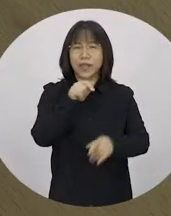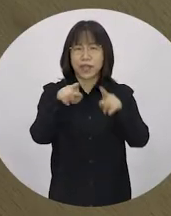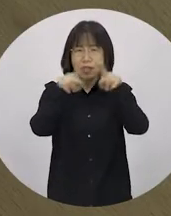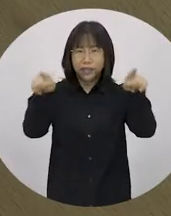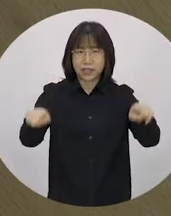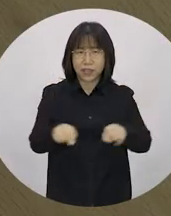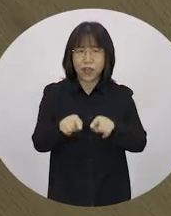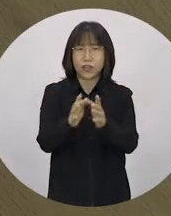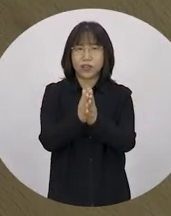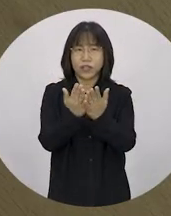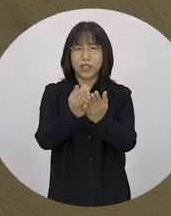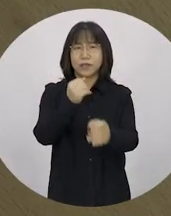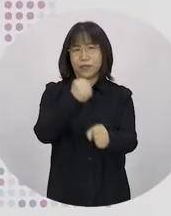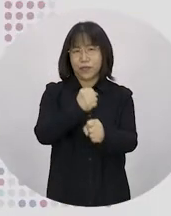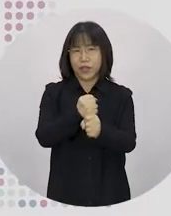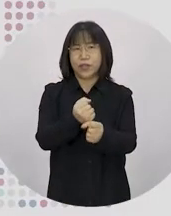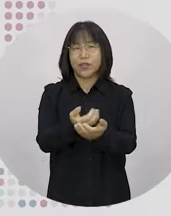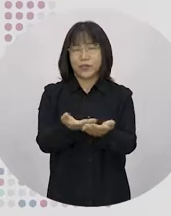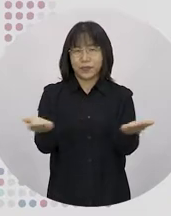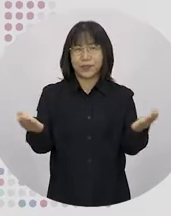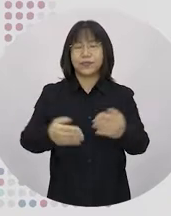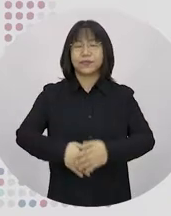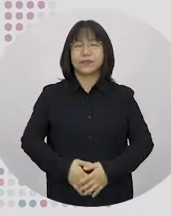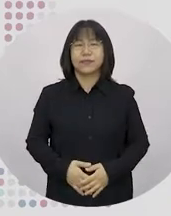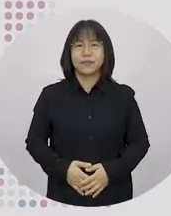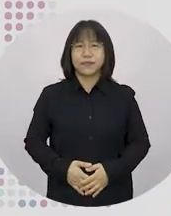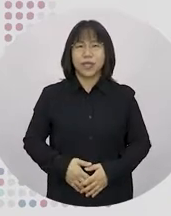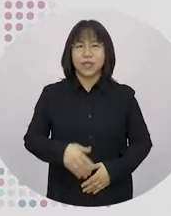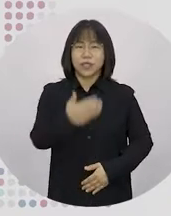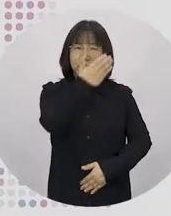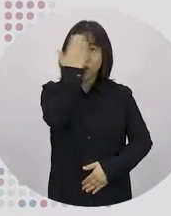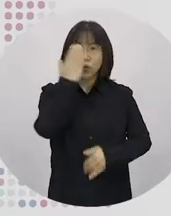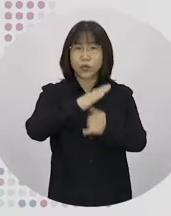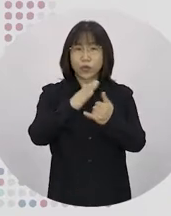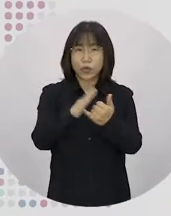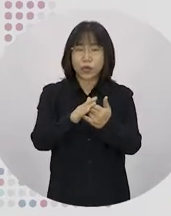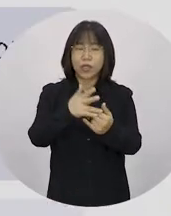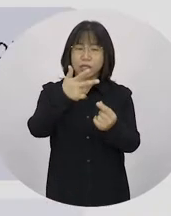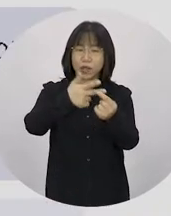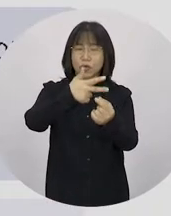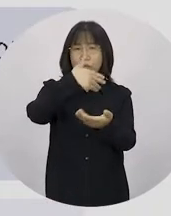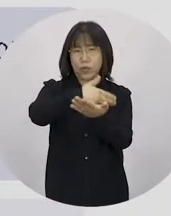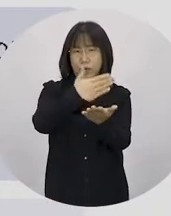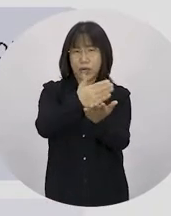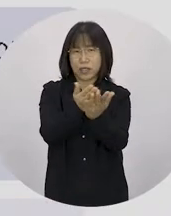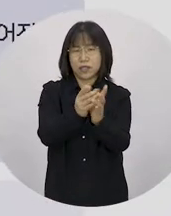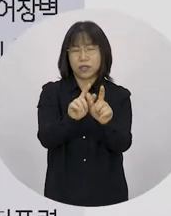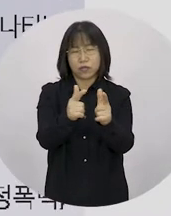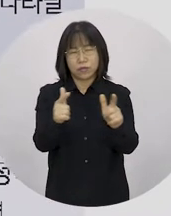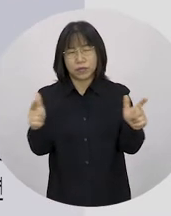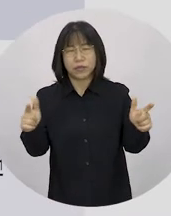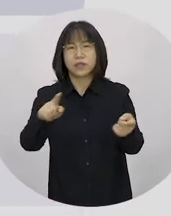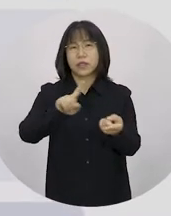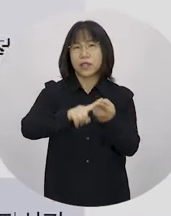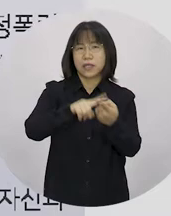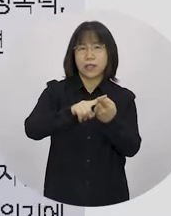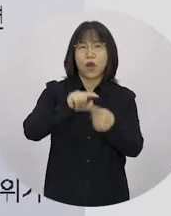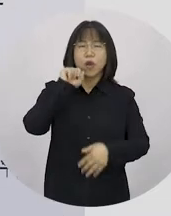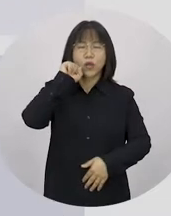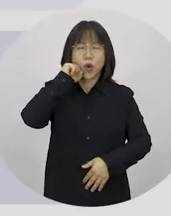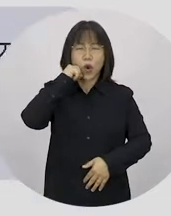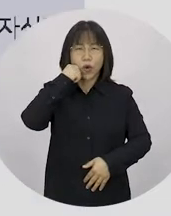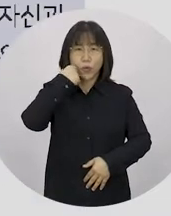발간했습니다 안내서 이는 나 돈과 청소년이 격을 수 있는 위기 상황을 7가지 어려움 호소 영역으로